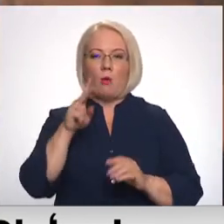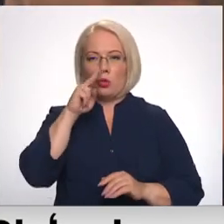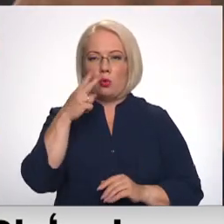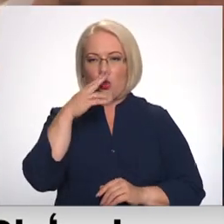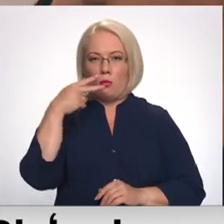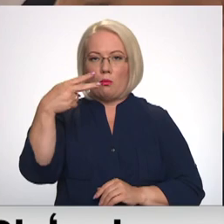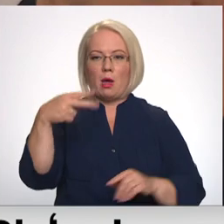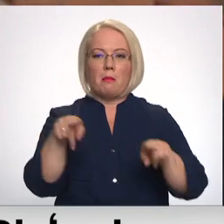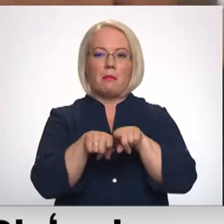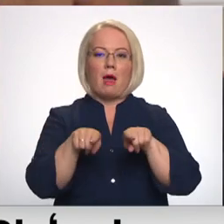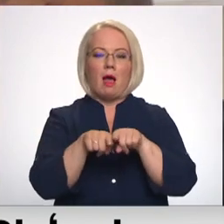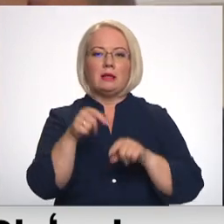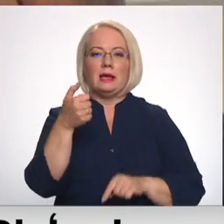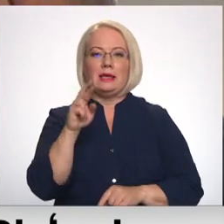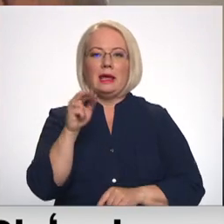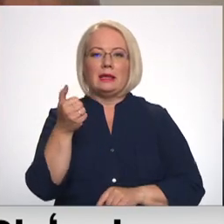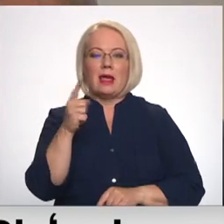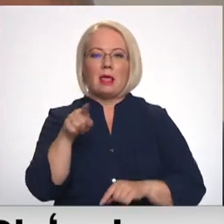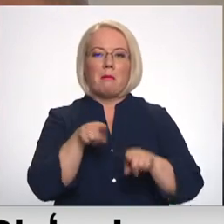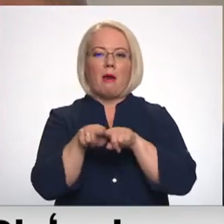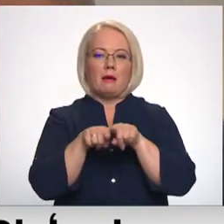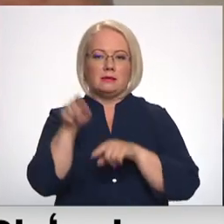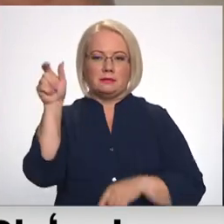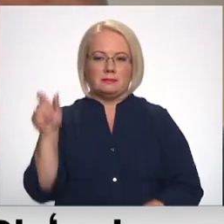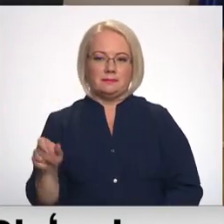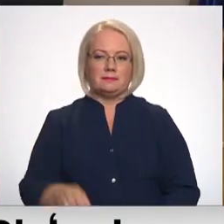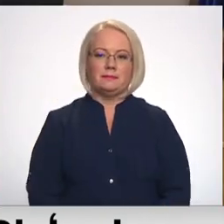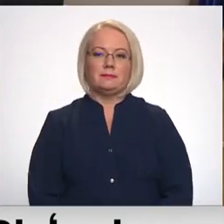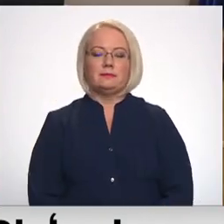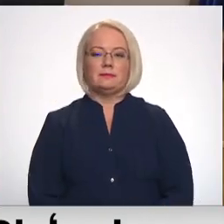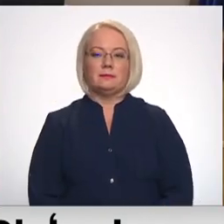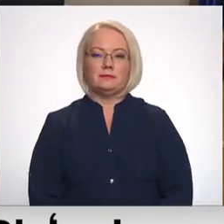kandidē arī brāļa Ģirģena māte Elsa Ģirģena. Atar Līcītainis Kupčs, Latvijas televīzija.